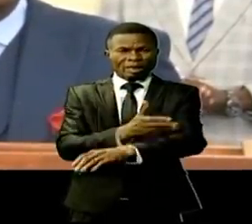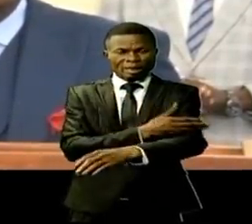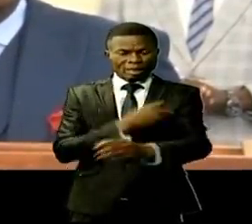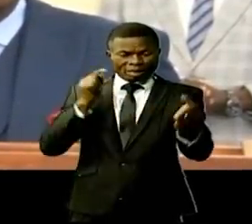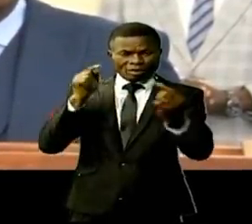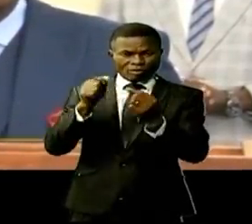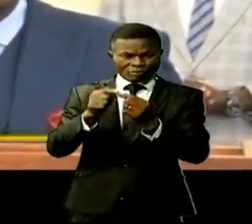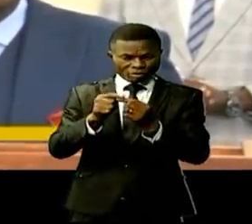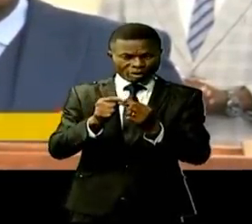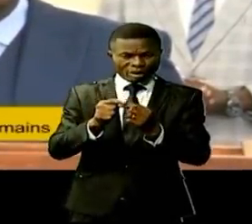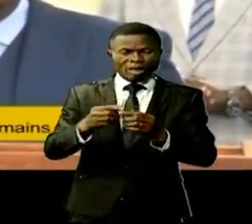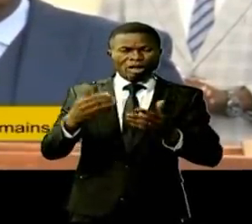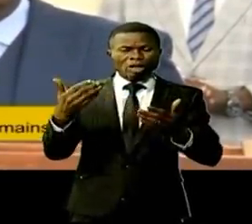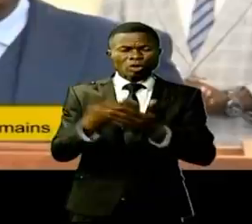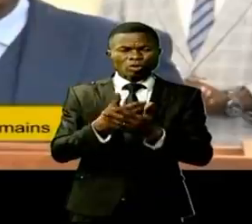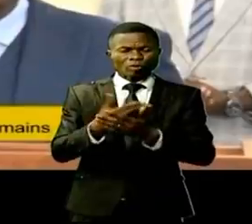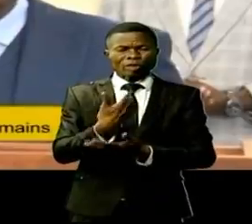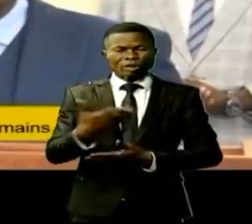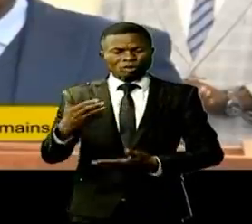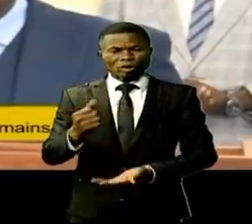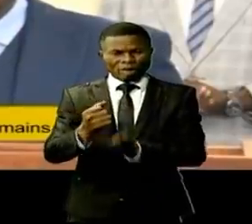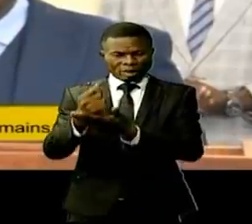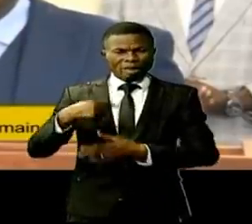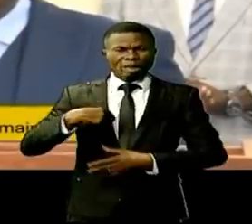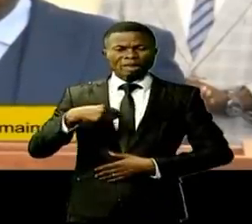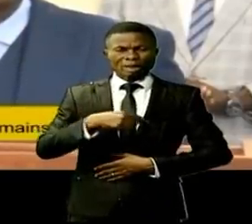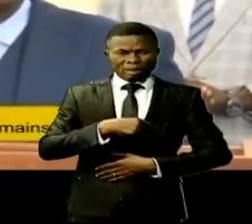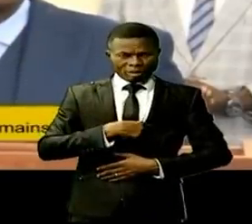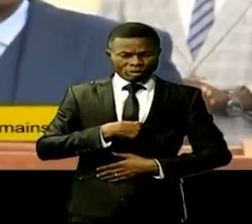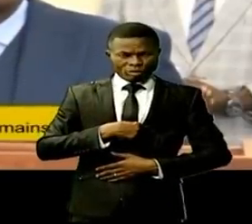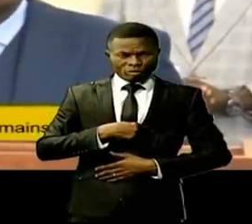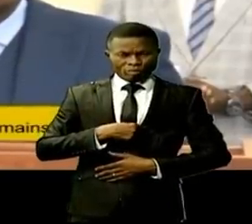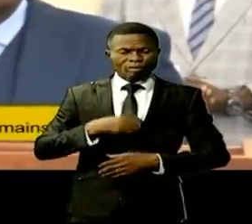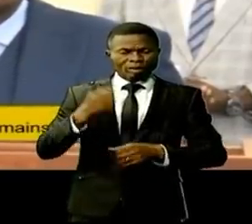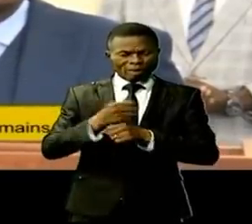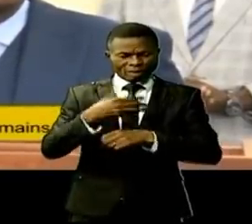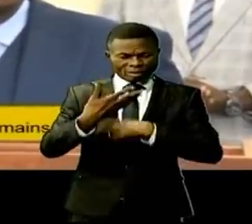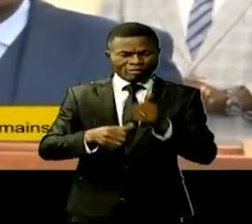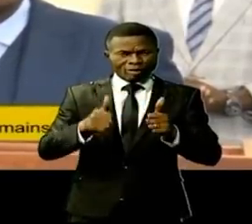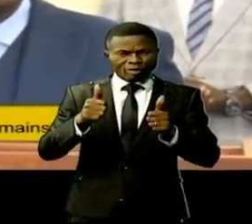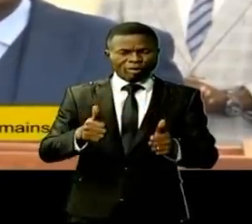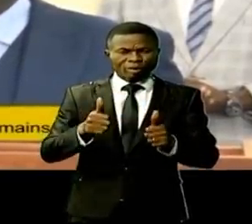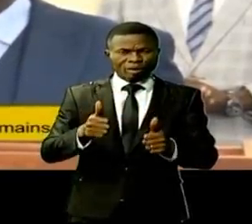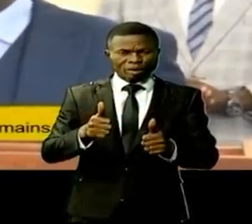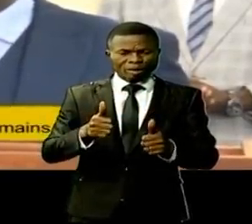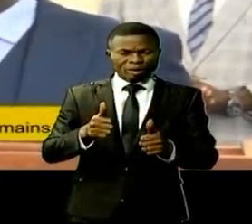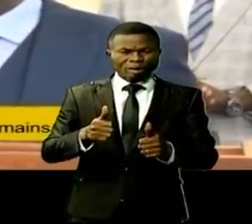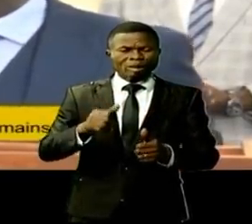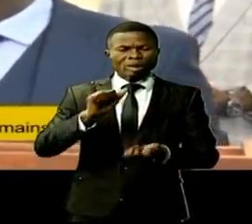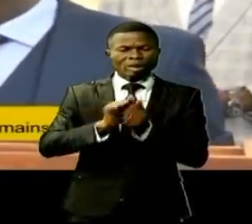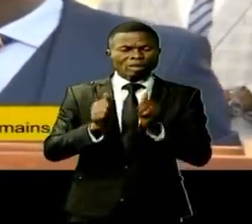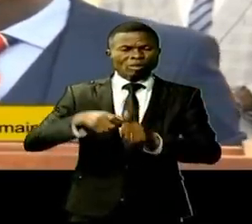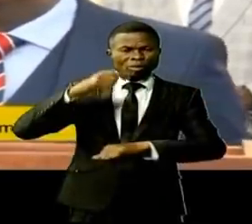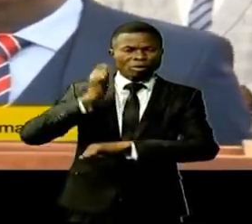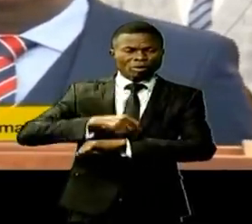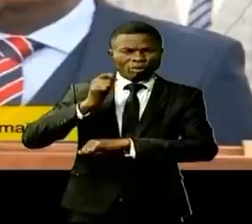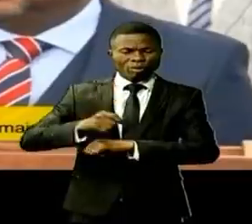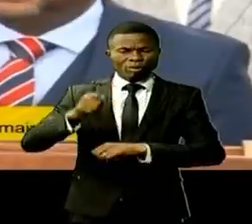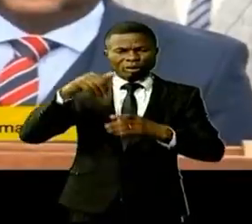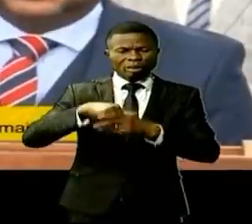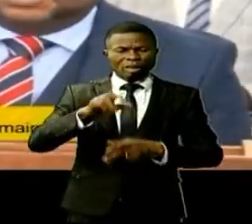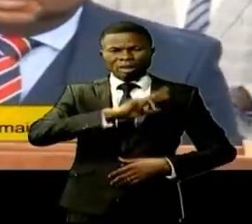approches nouvelles qui nous permettront de mieux affiner notre travail sur la justice transitionnelle en